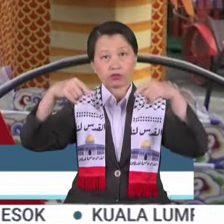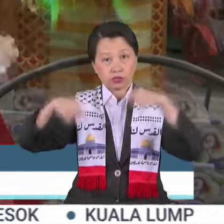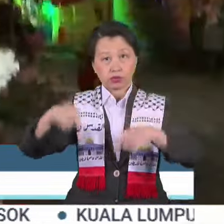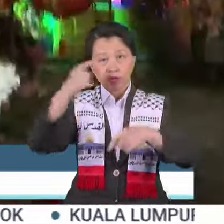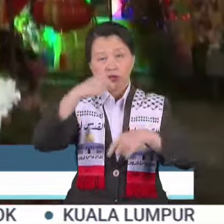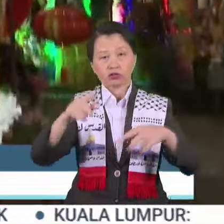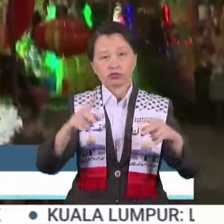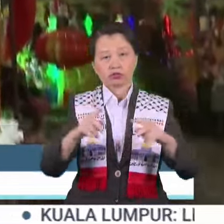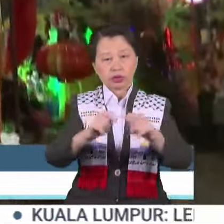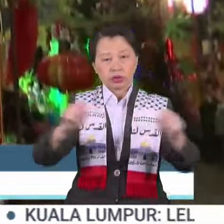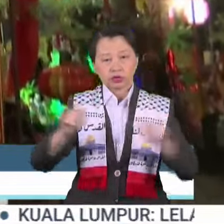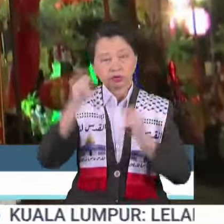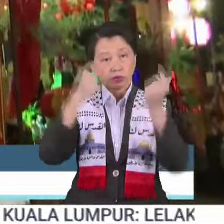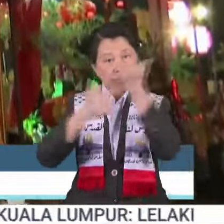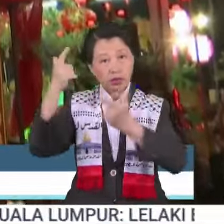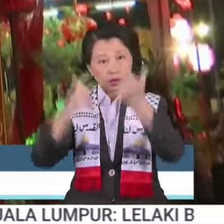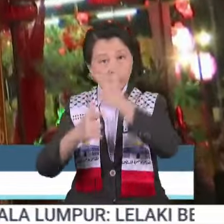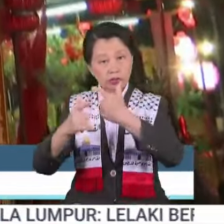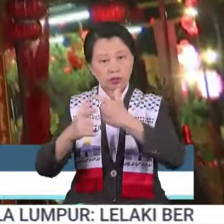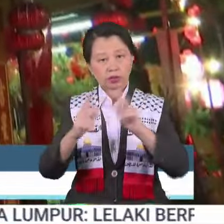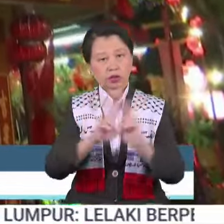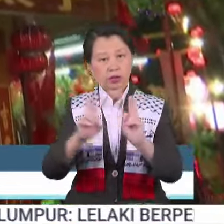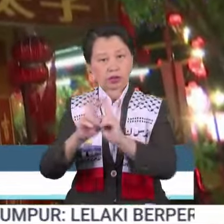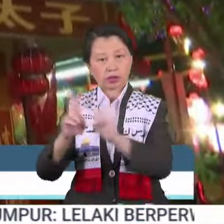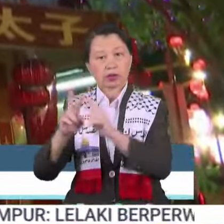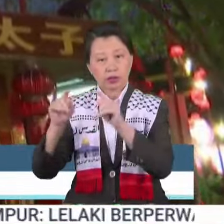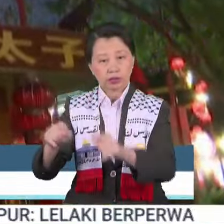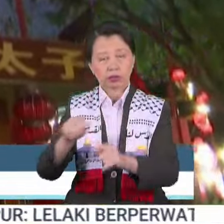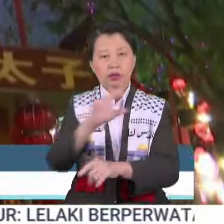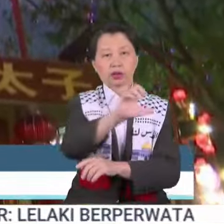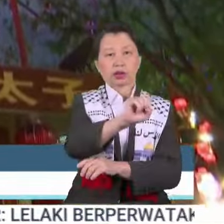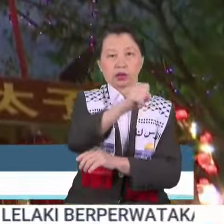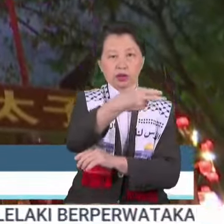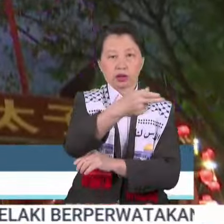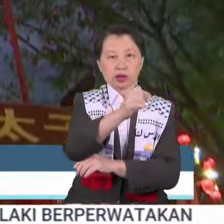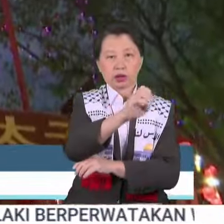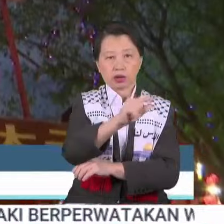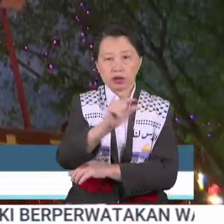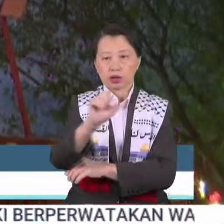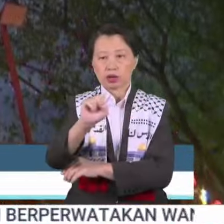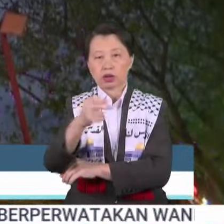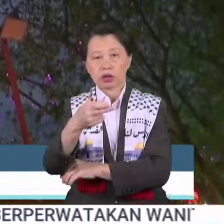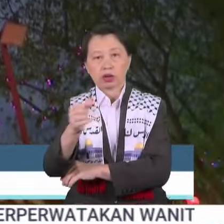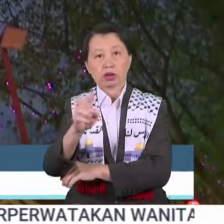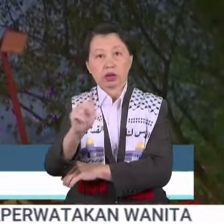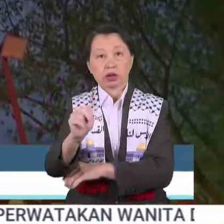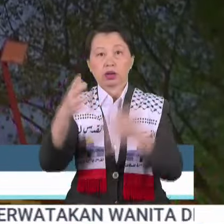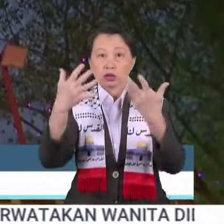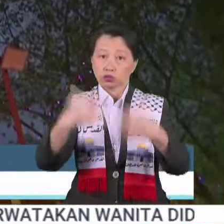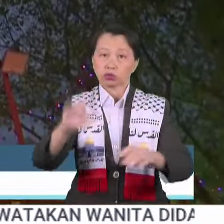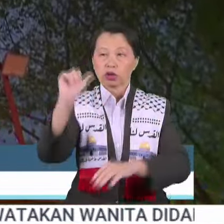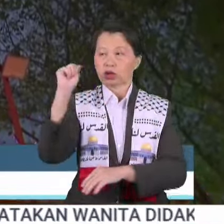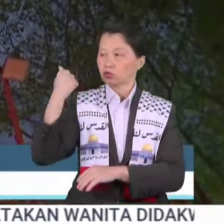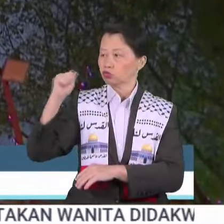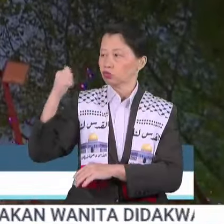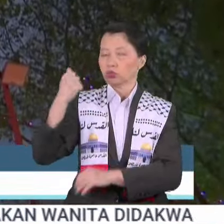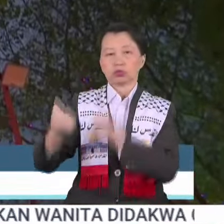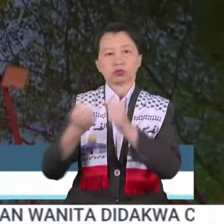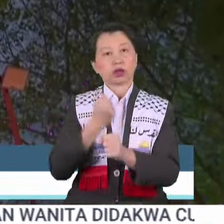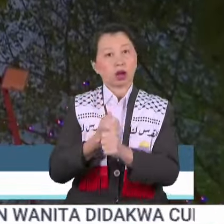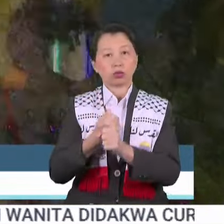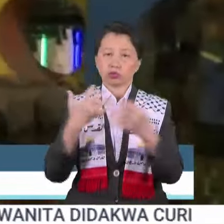Kampung Warisan Pertubuhan Kebajikan Sunshine ini sudah pun 10 tahun. Daripada